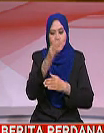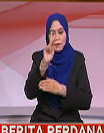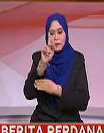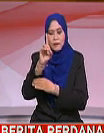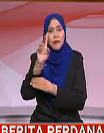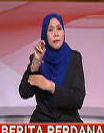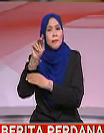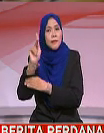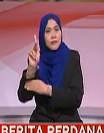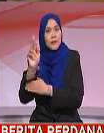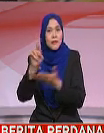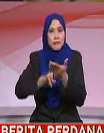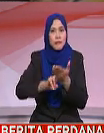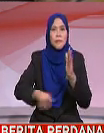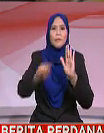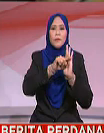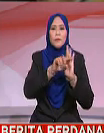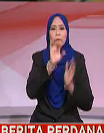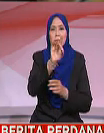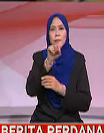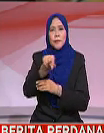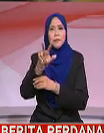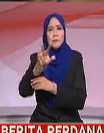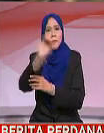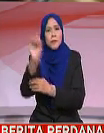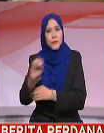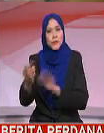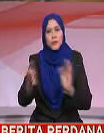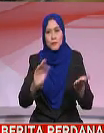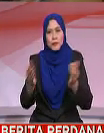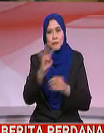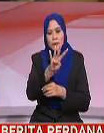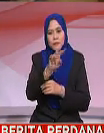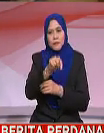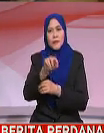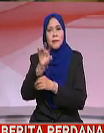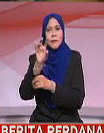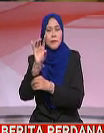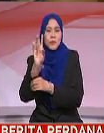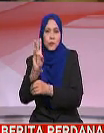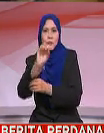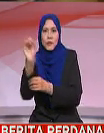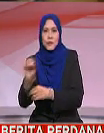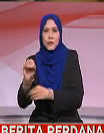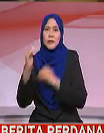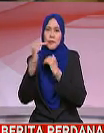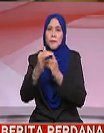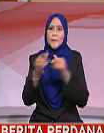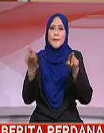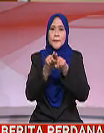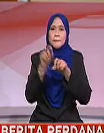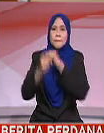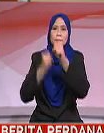KDNK dicatatkan pada negatif 8.3% berbanding 4.7% pada tempoh sama tahun lalu.